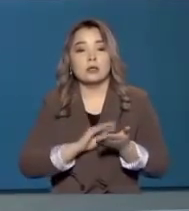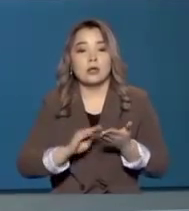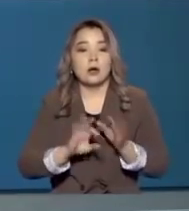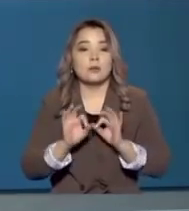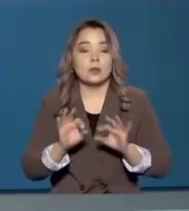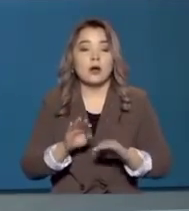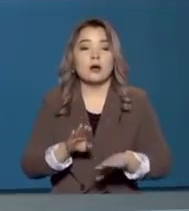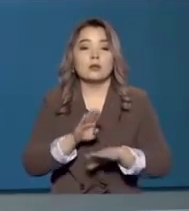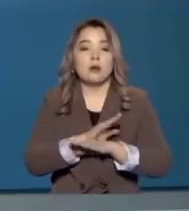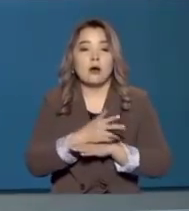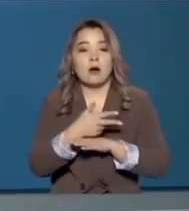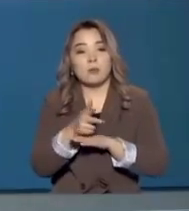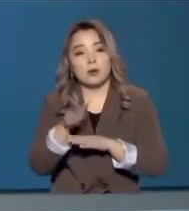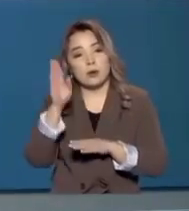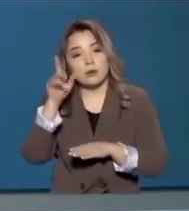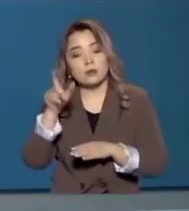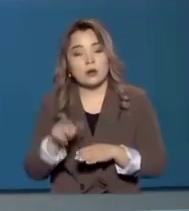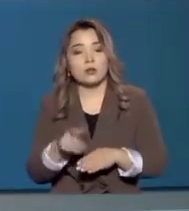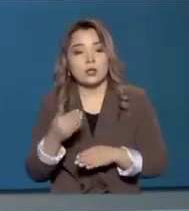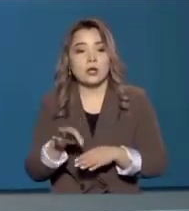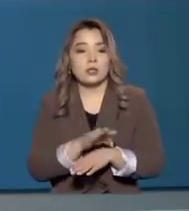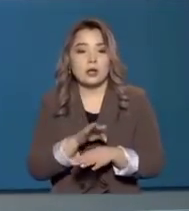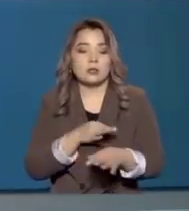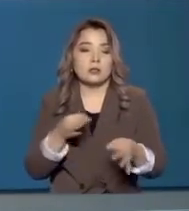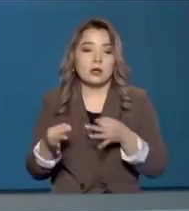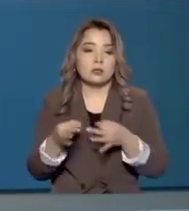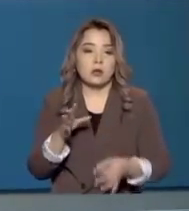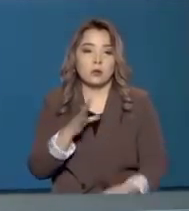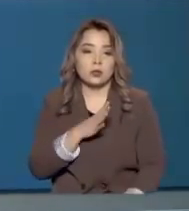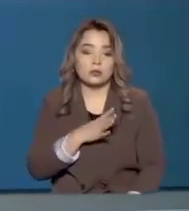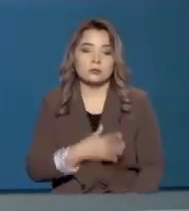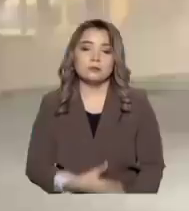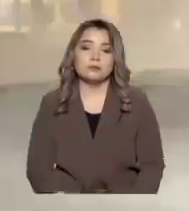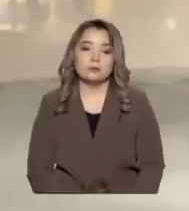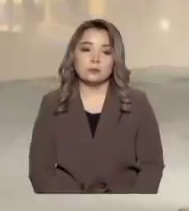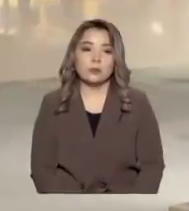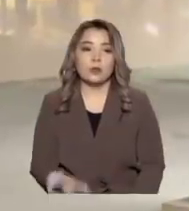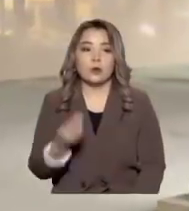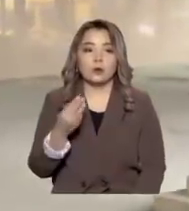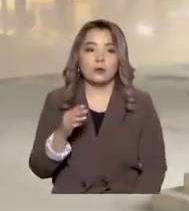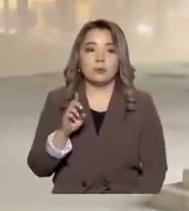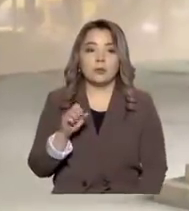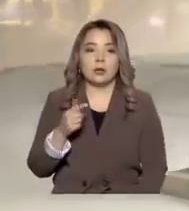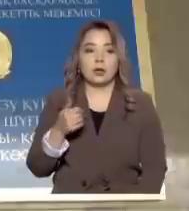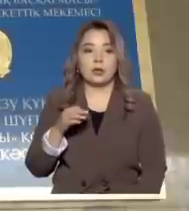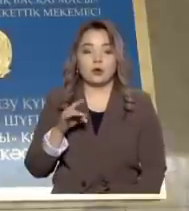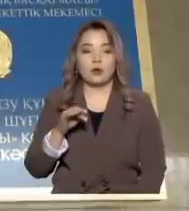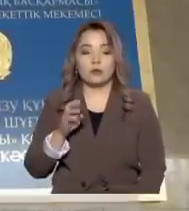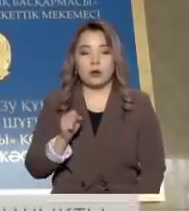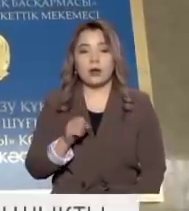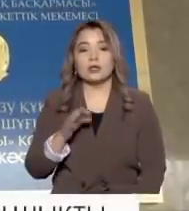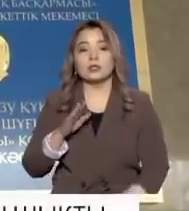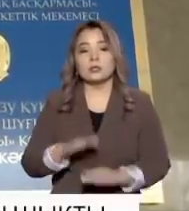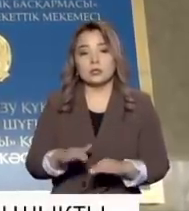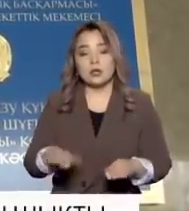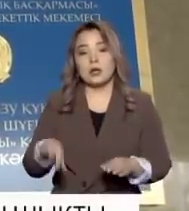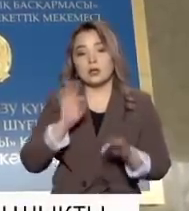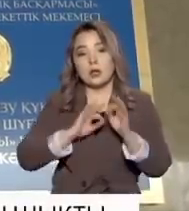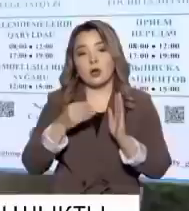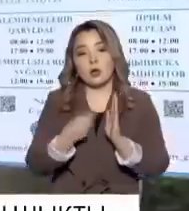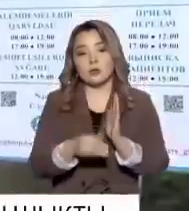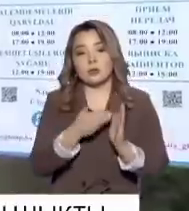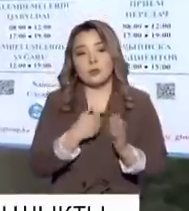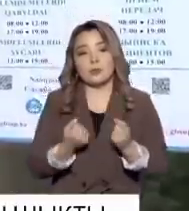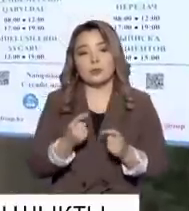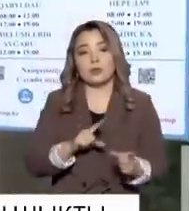қолынан қаза тапқан оператор жігіттің артында қалған жарымен де тілдесті. Шолпан Бегайдарова 6 қаңтарда балаларына дәрі алу үшін көлікпен көшеге